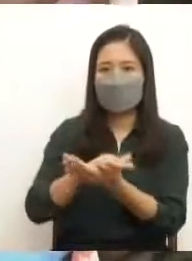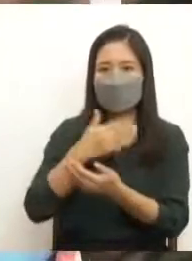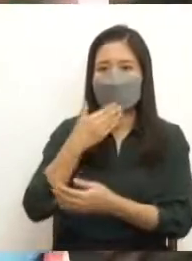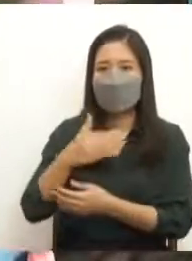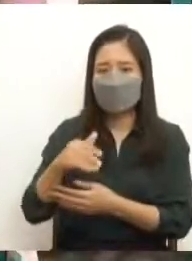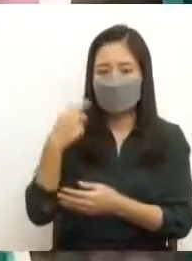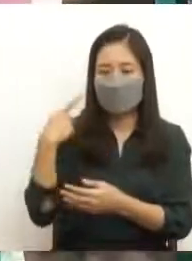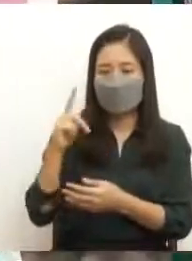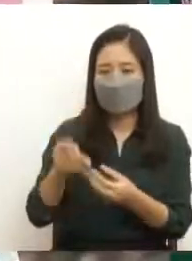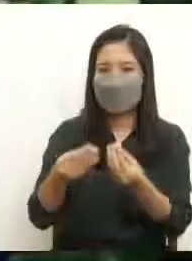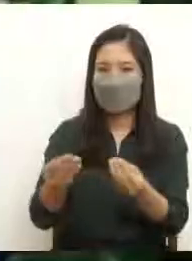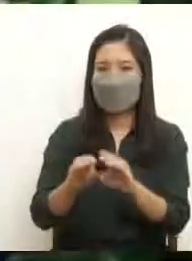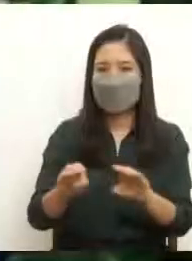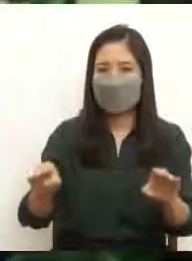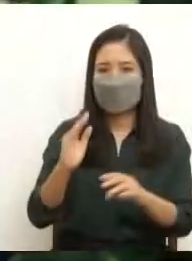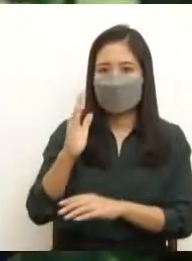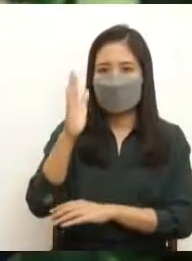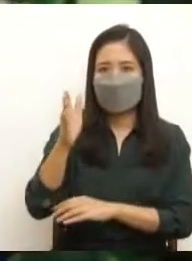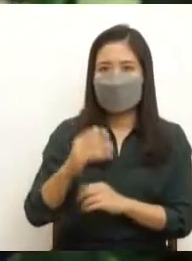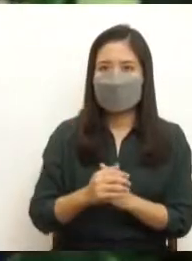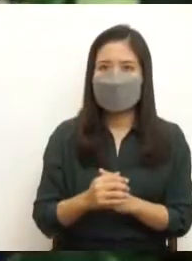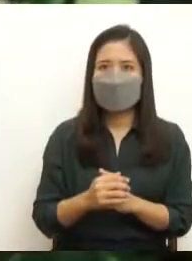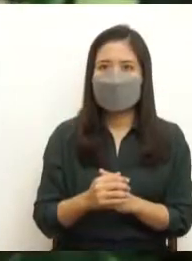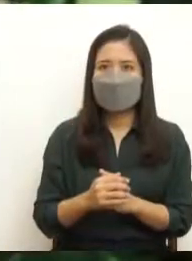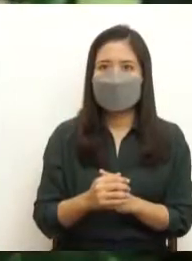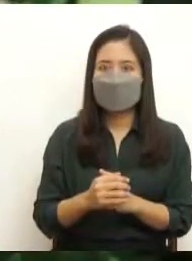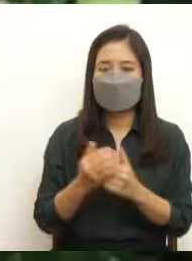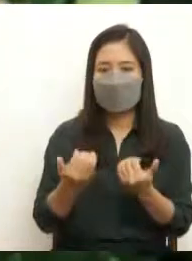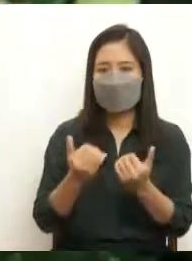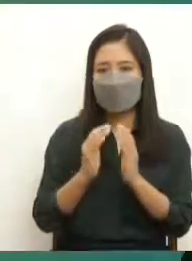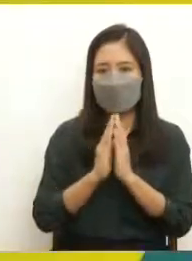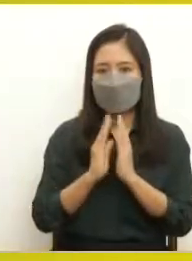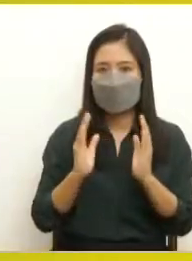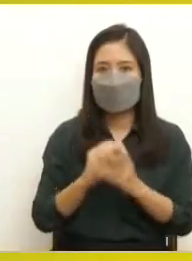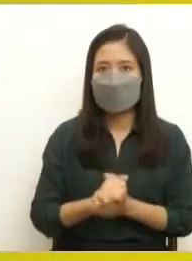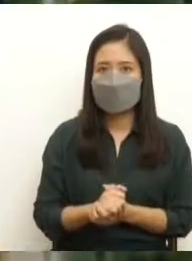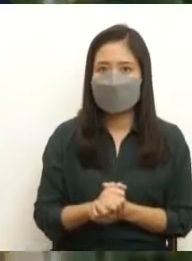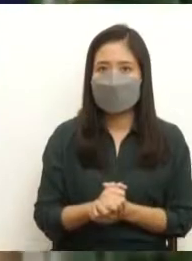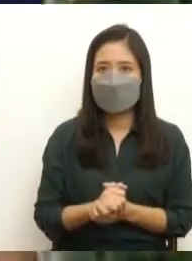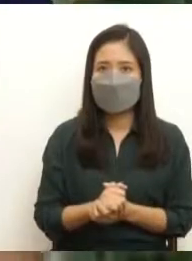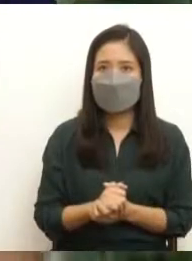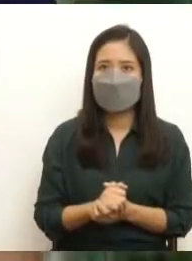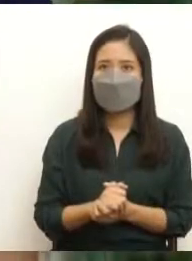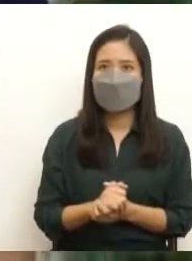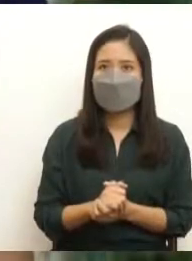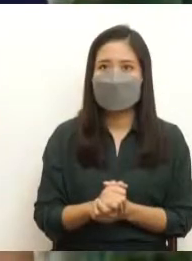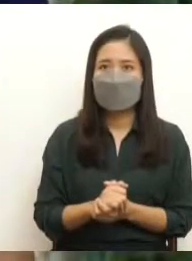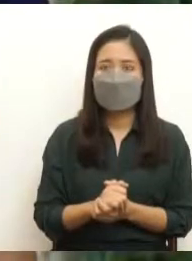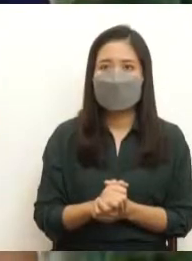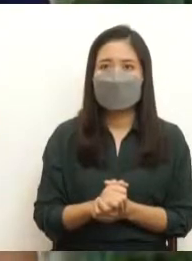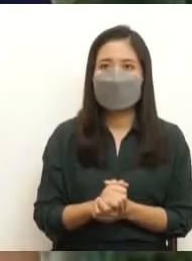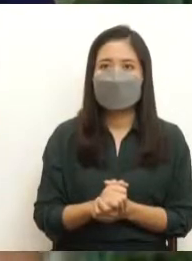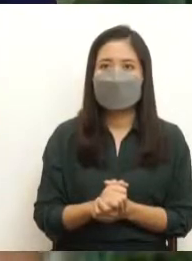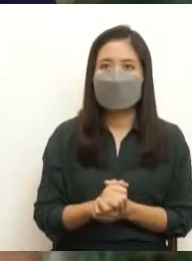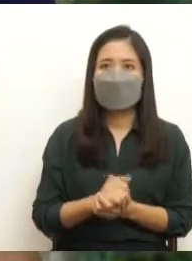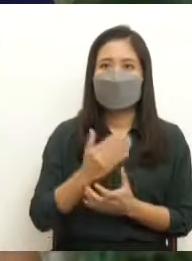ชน์แก่เด็กและแก่สังคมต่อไปครับผมครับสวัสดีครับ นะครับสำหรับผมนะครับผู้รับ